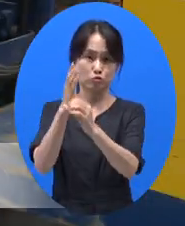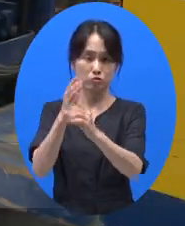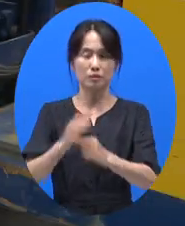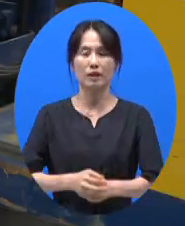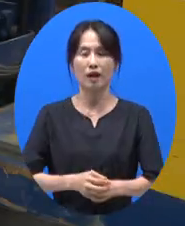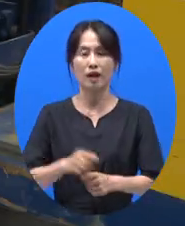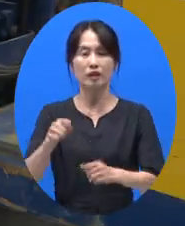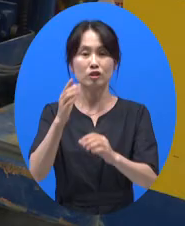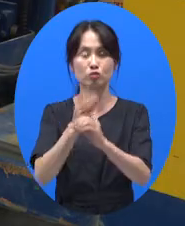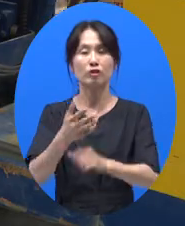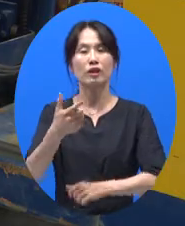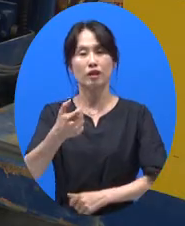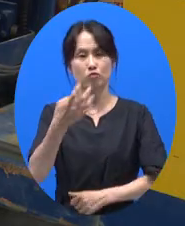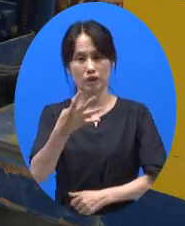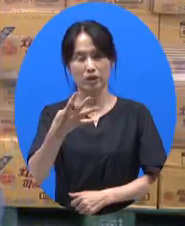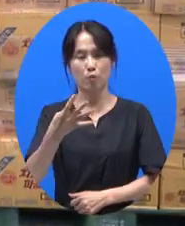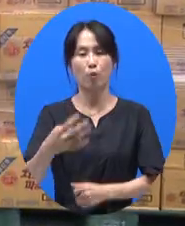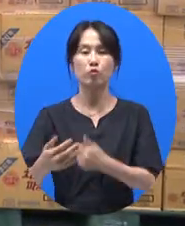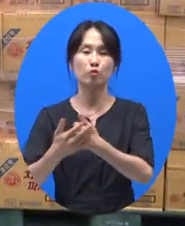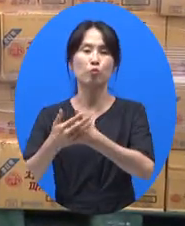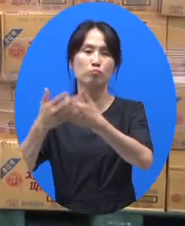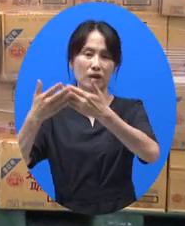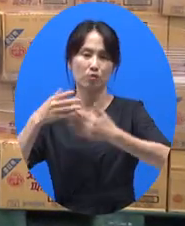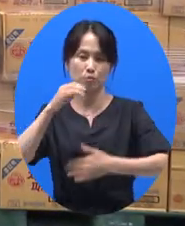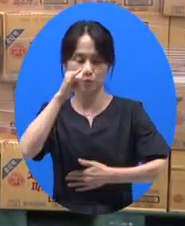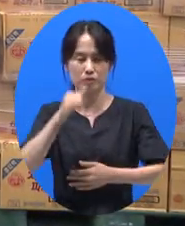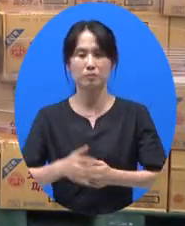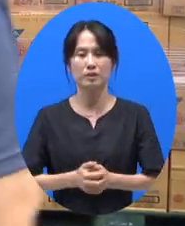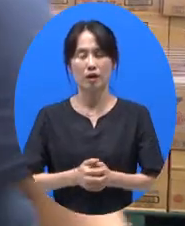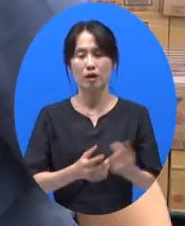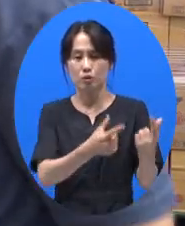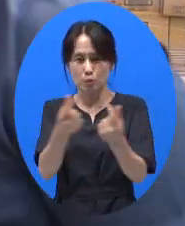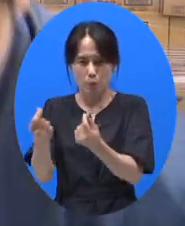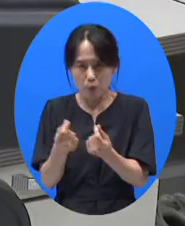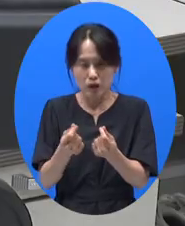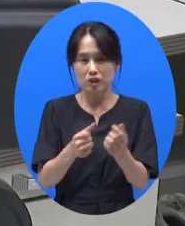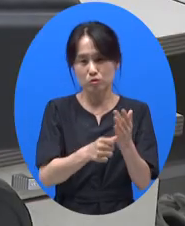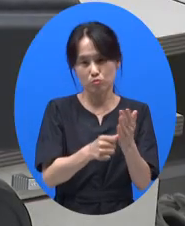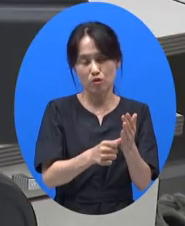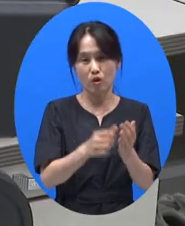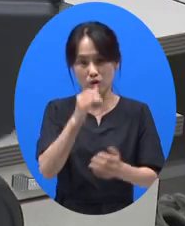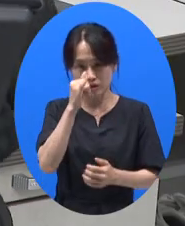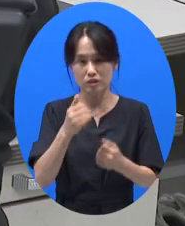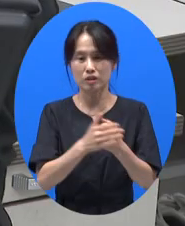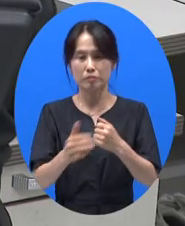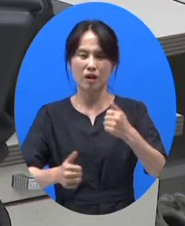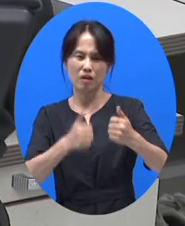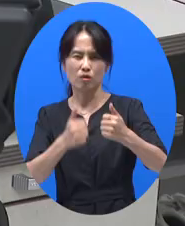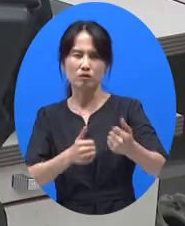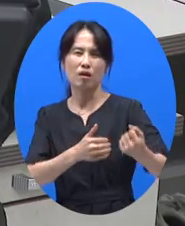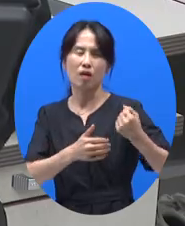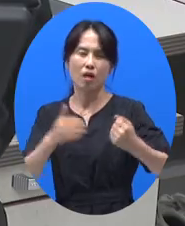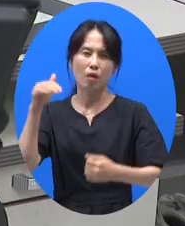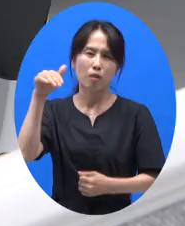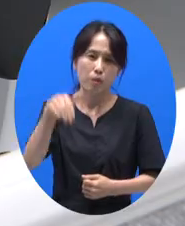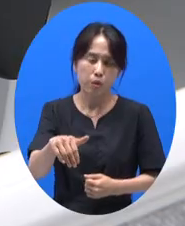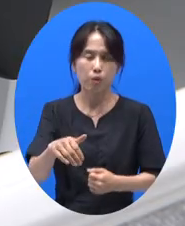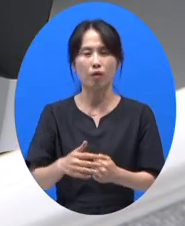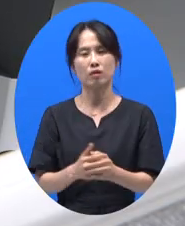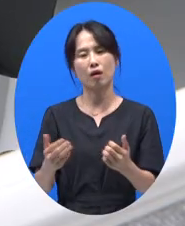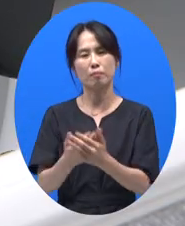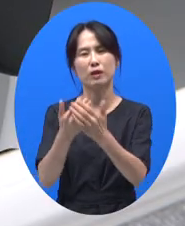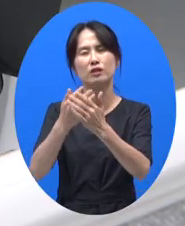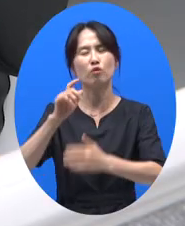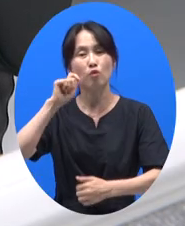곳은 64곳. 획일적인 지원 탓에 경쟁 의식이나 동기부여를 저해하고 서비스 품질을 떨어뜨려 현장에선